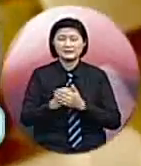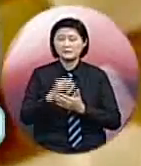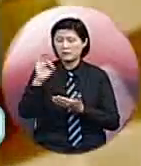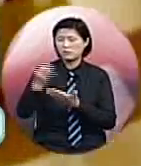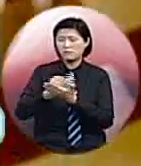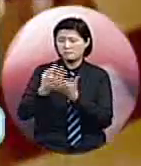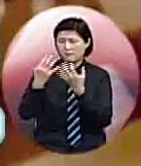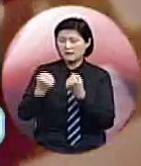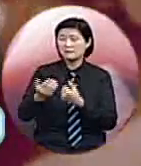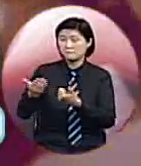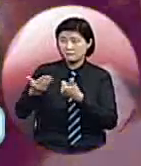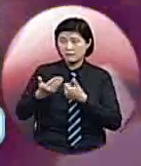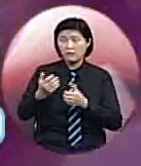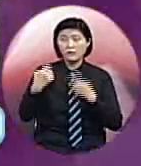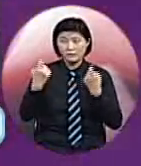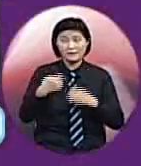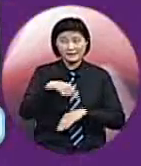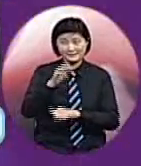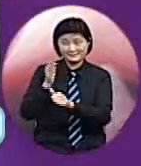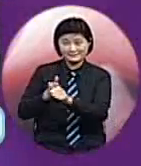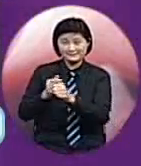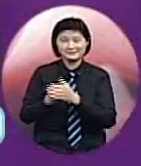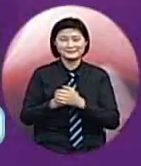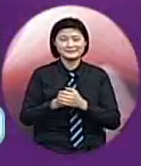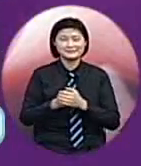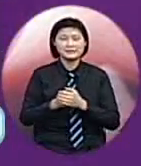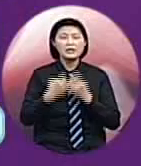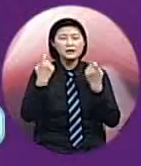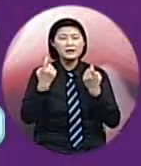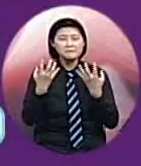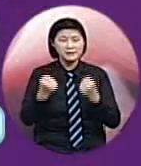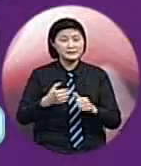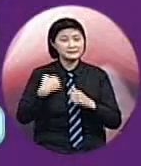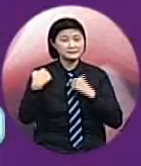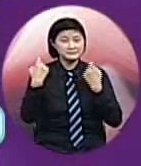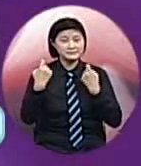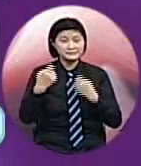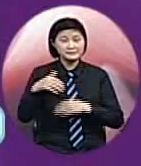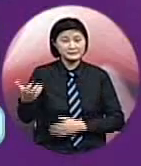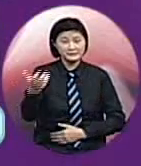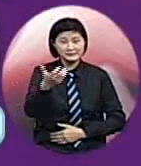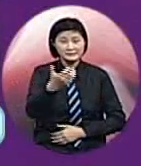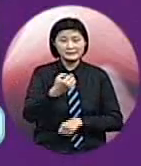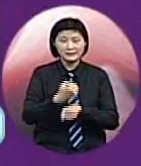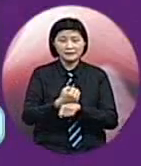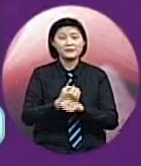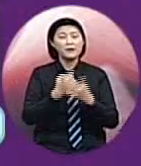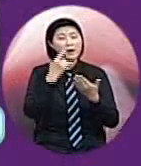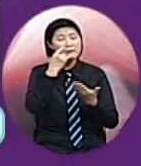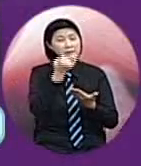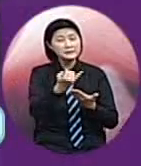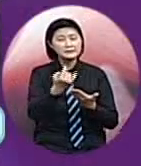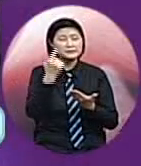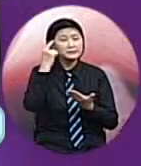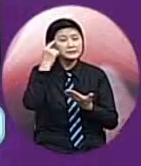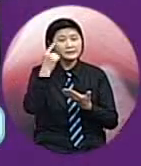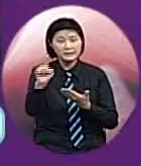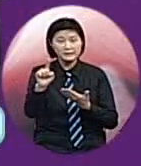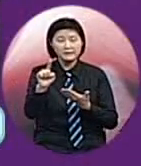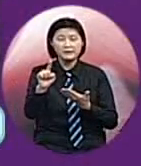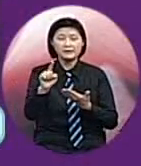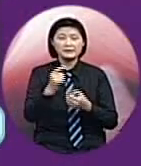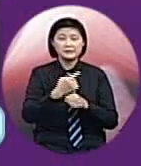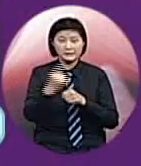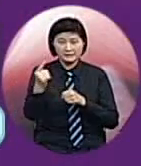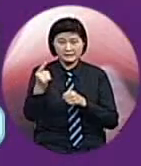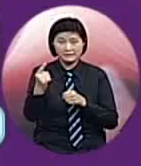많이 벌어가지고 놨다 예. 가세요. 예, 예. 네. 앞으로도 또 여행 많이 다니시고요. 어머니. 예, 예. 또 내년 또 크리스마스 기대하면서